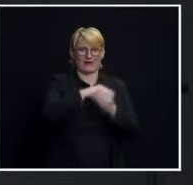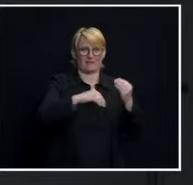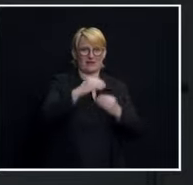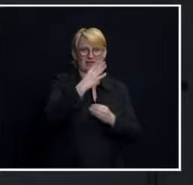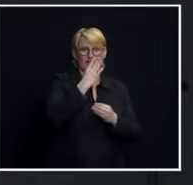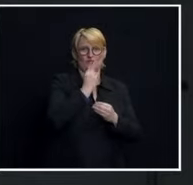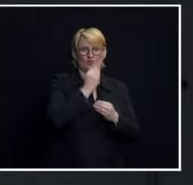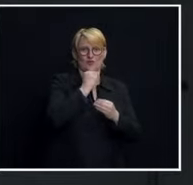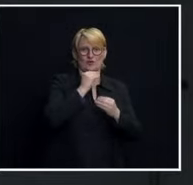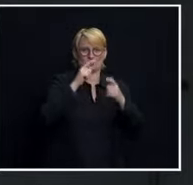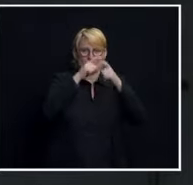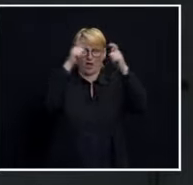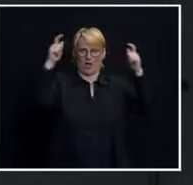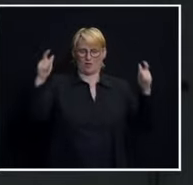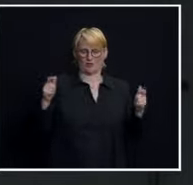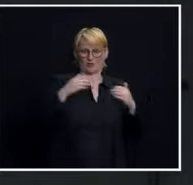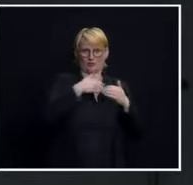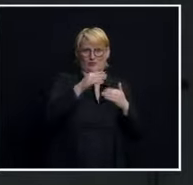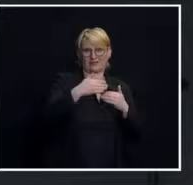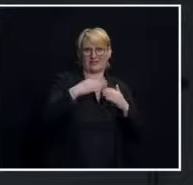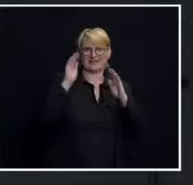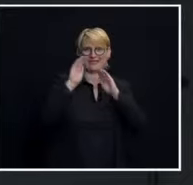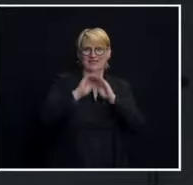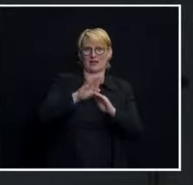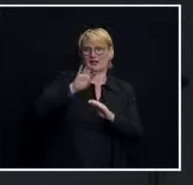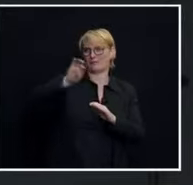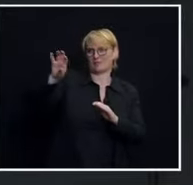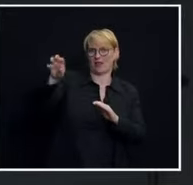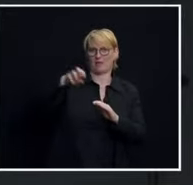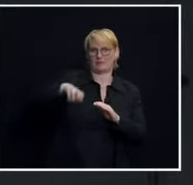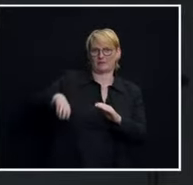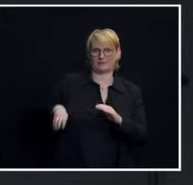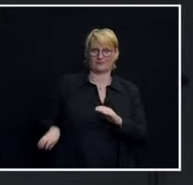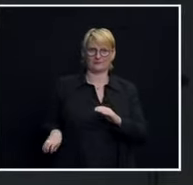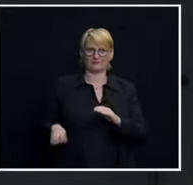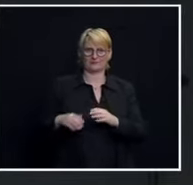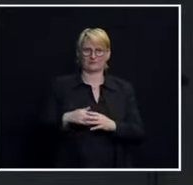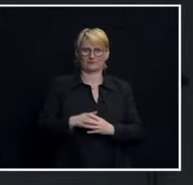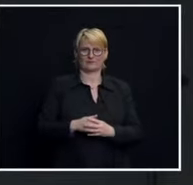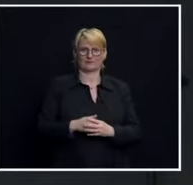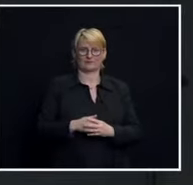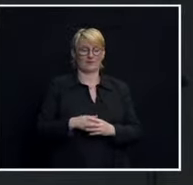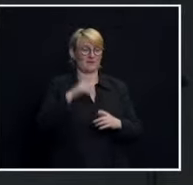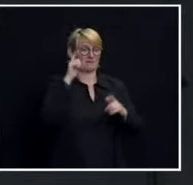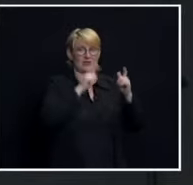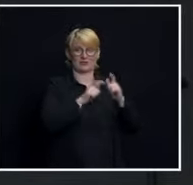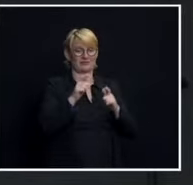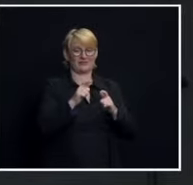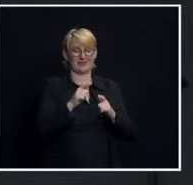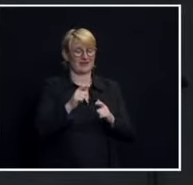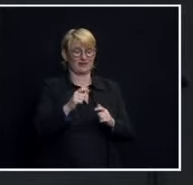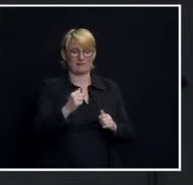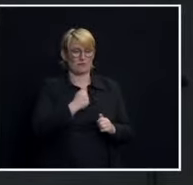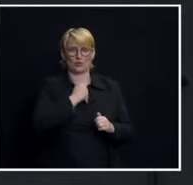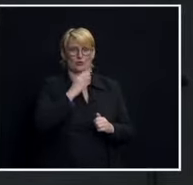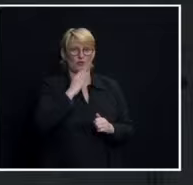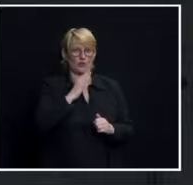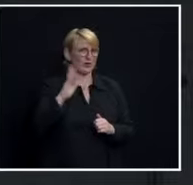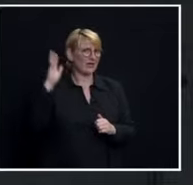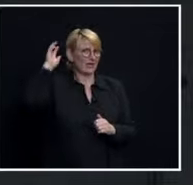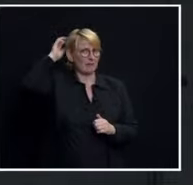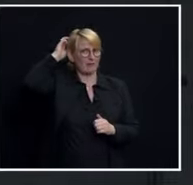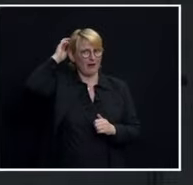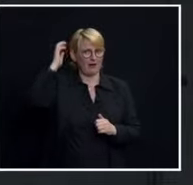Haustür die angebrachte Segenskapsel ab. Die Menschen trauen sich nicht mehr mit der Kippa auf